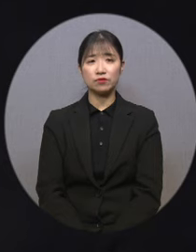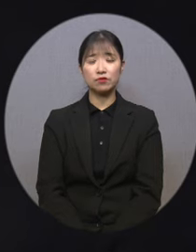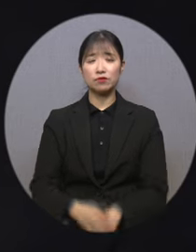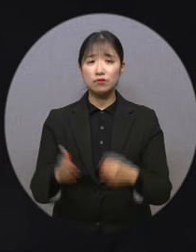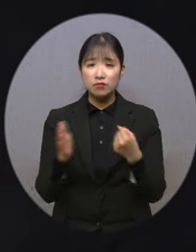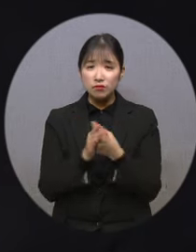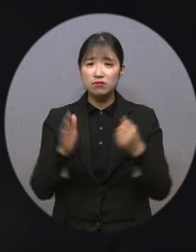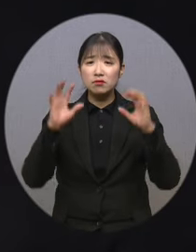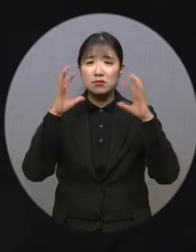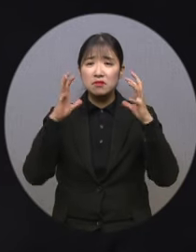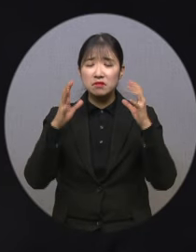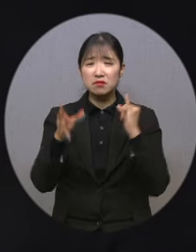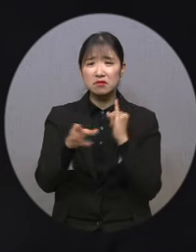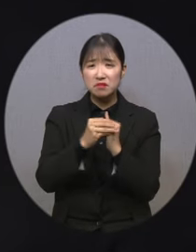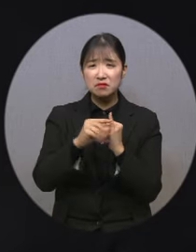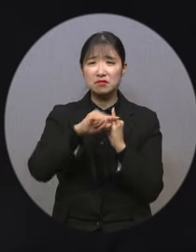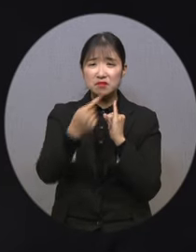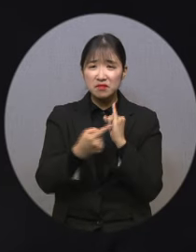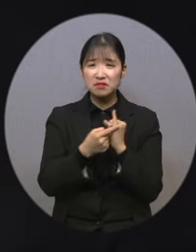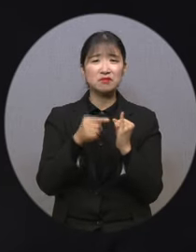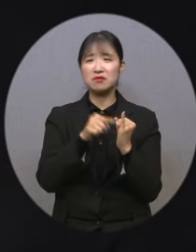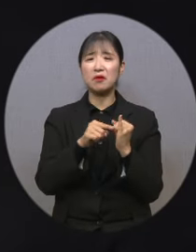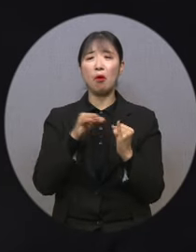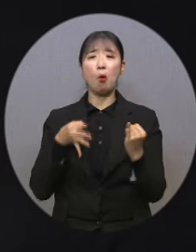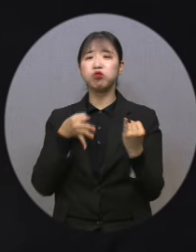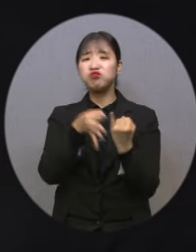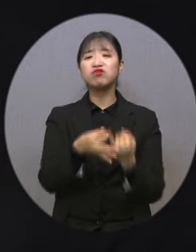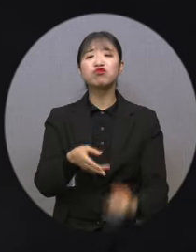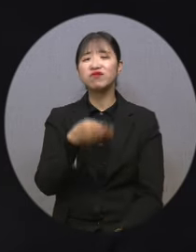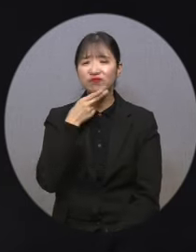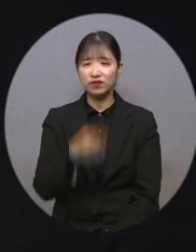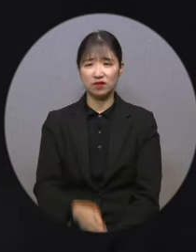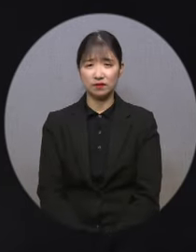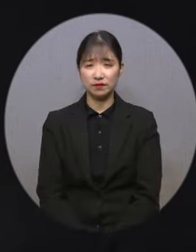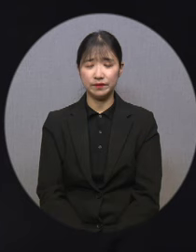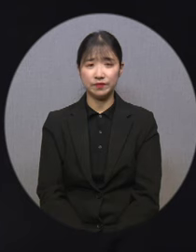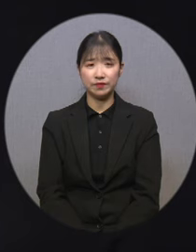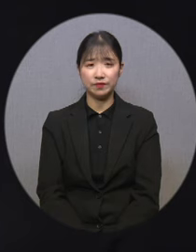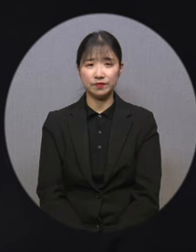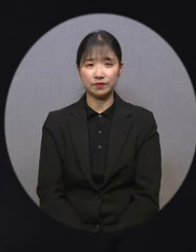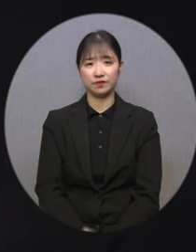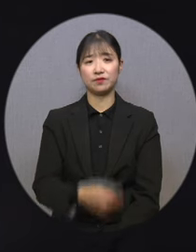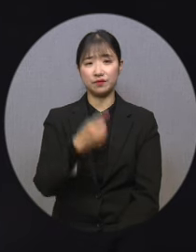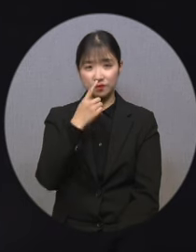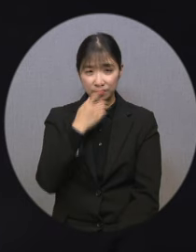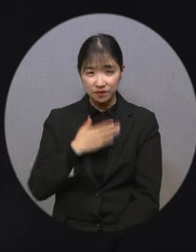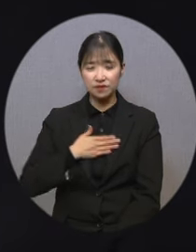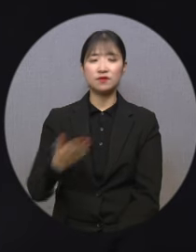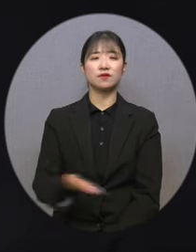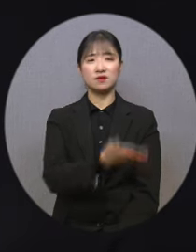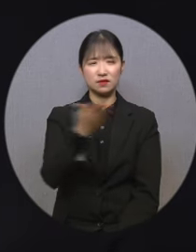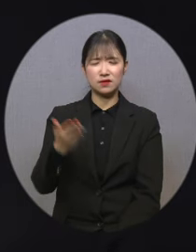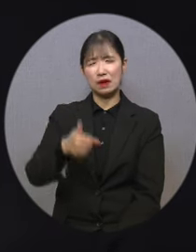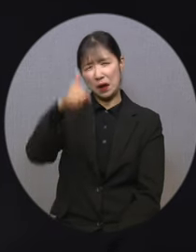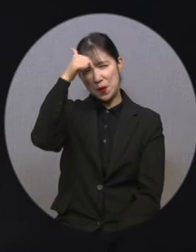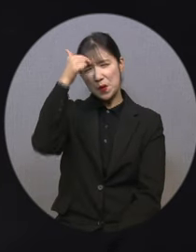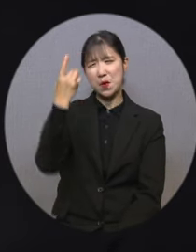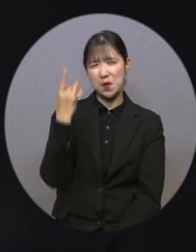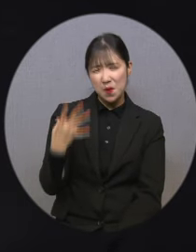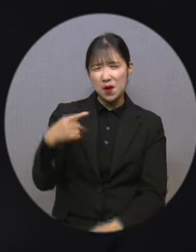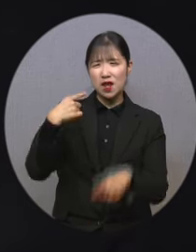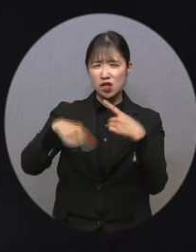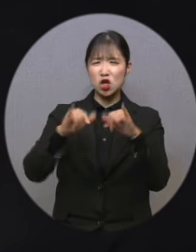한자는 1 탕감 음 어째서 저는 여러분들이 기성 정치인들의 한다는